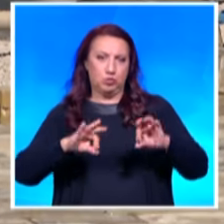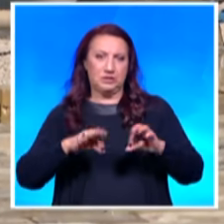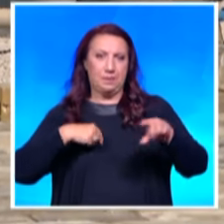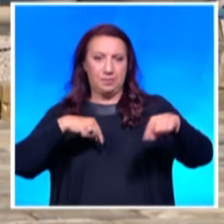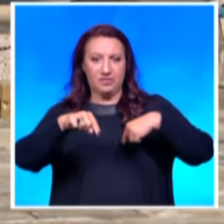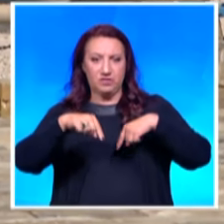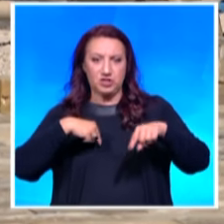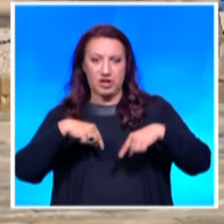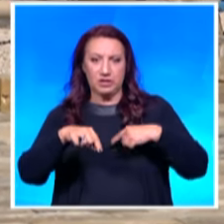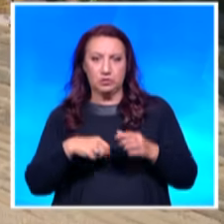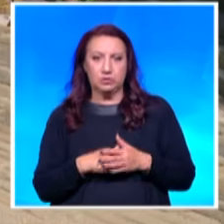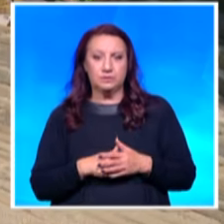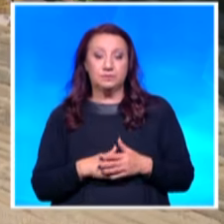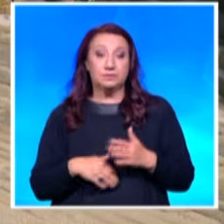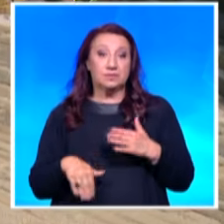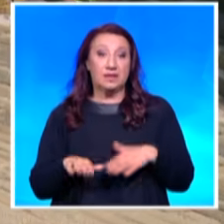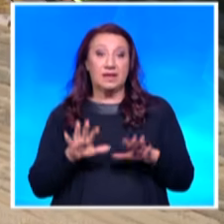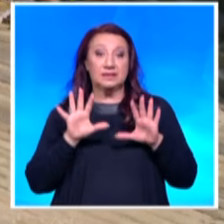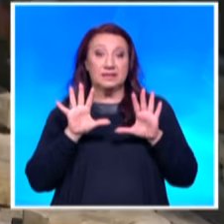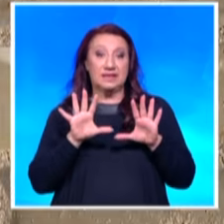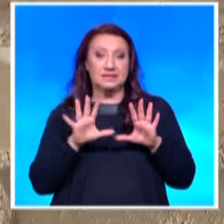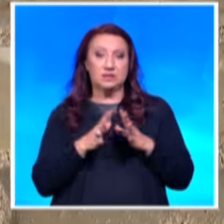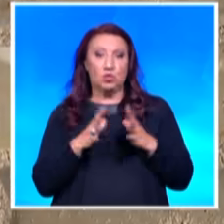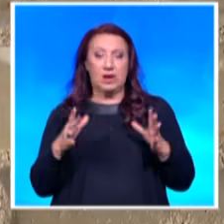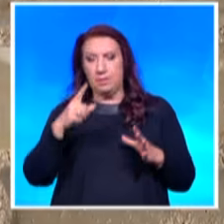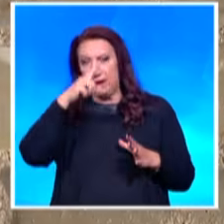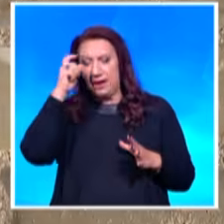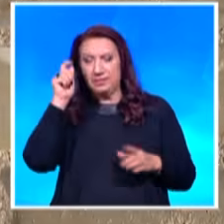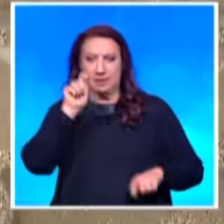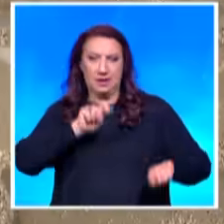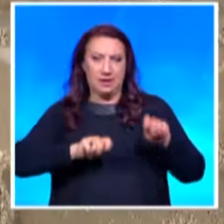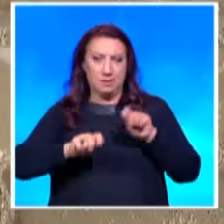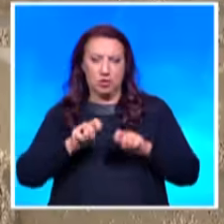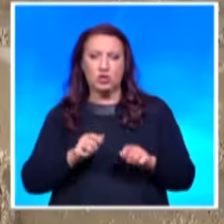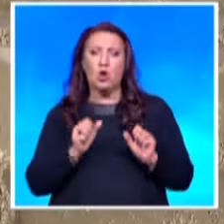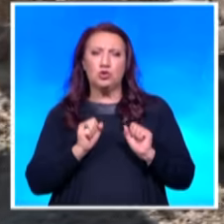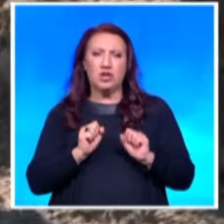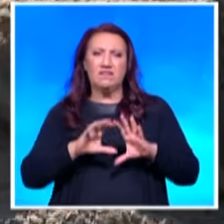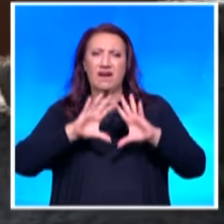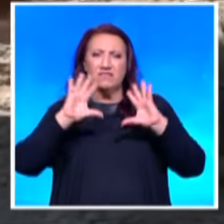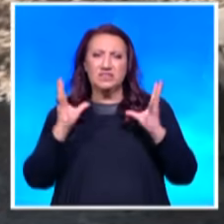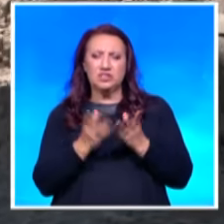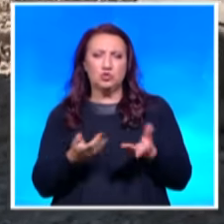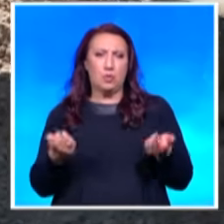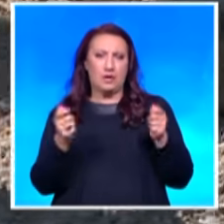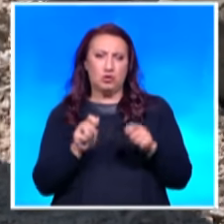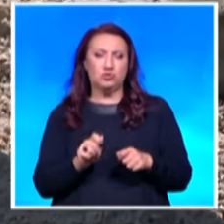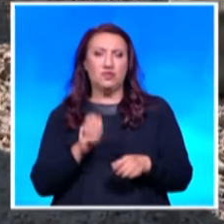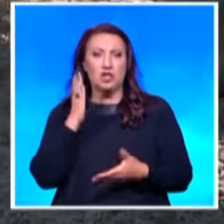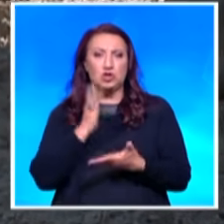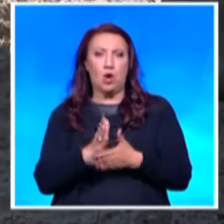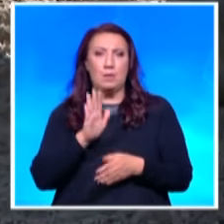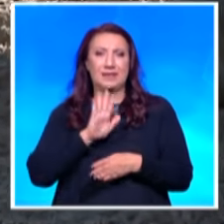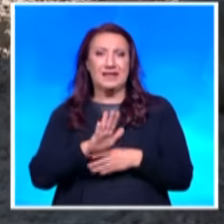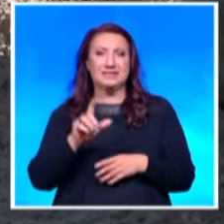Над 10 големи летни ремонти в София. Очаква се всички да приключат до 15 септември. През есента се очаква да бъде пуснато